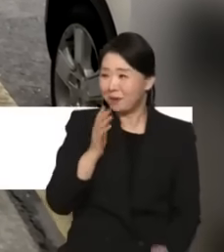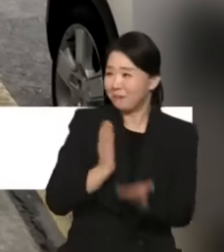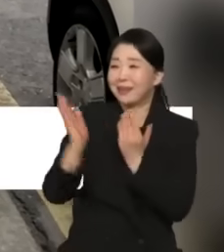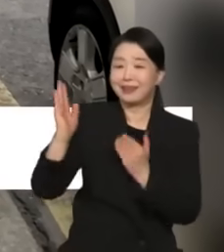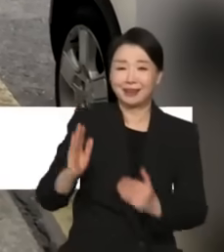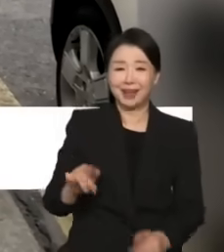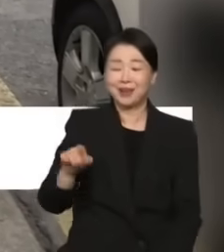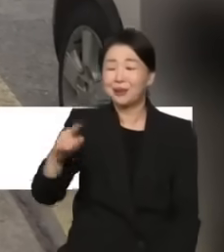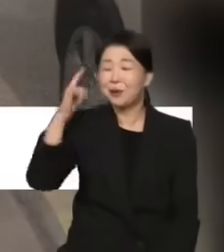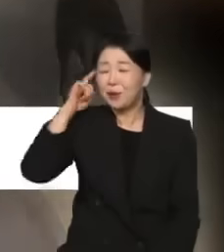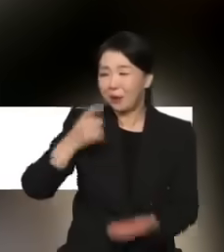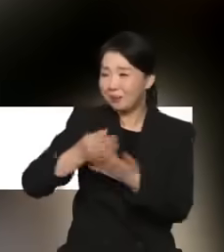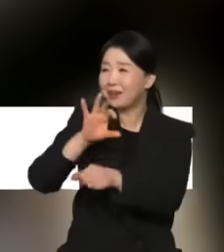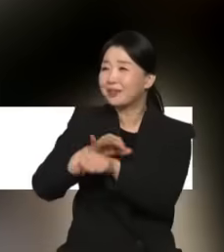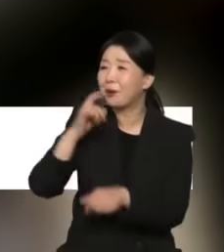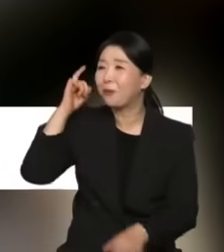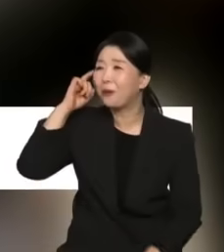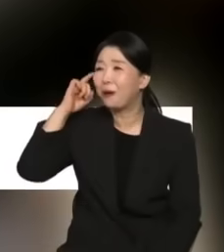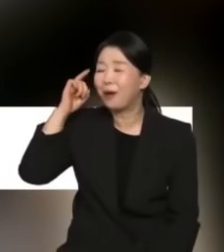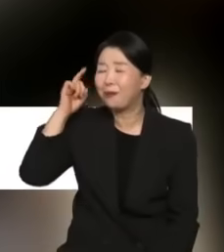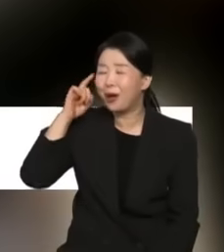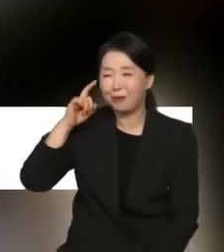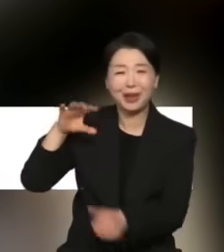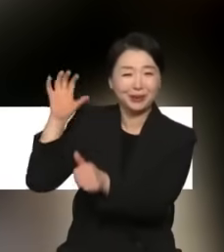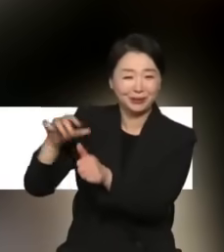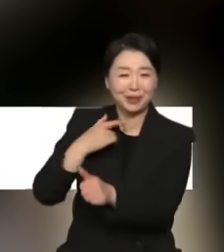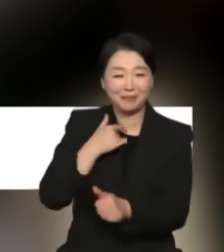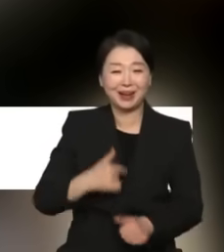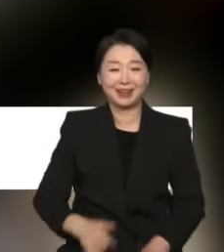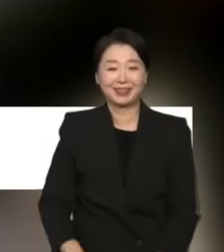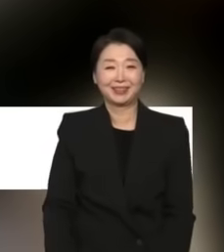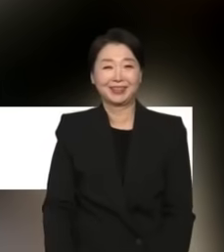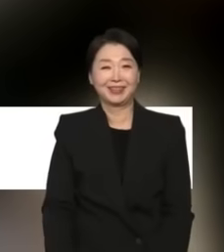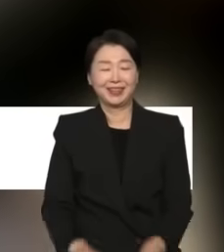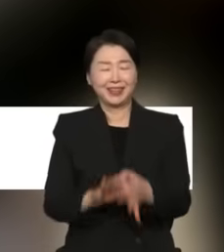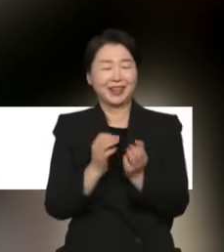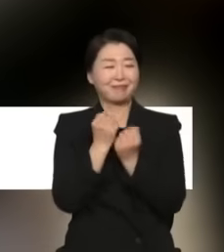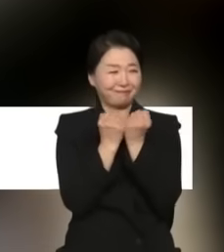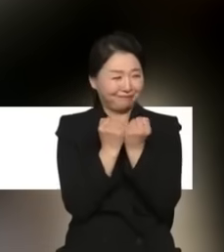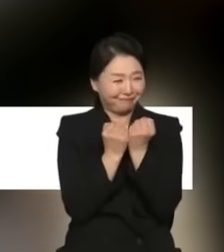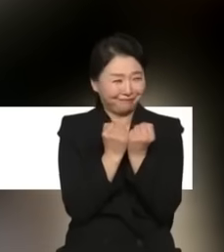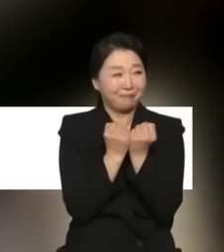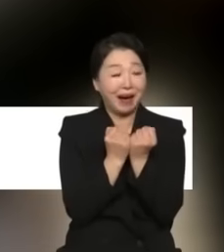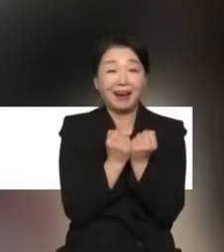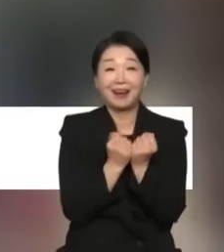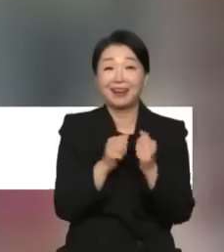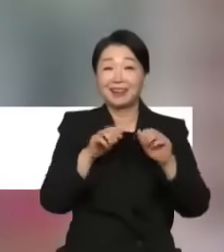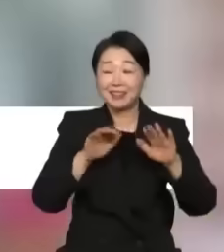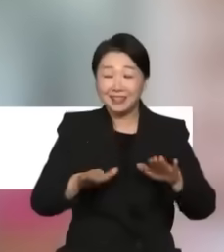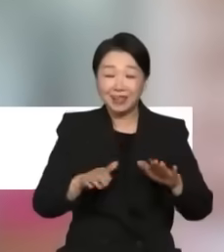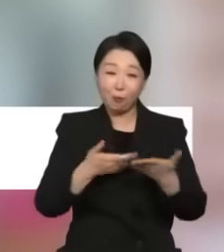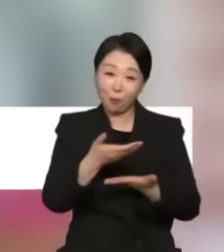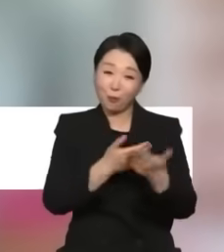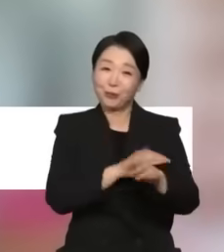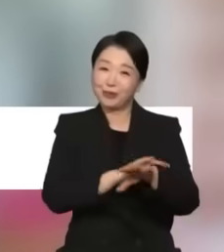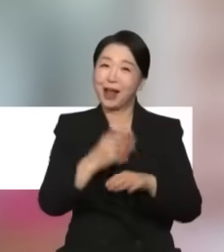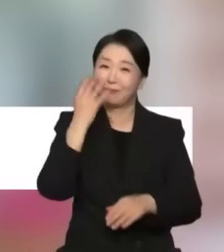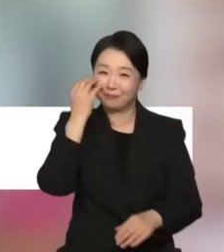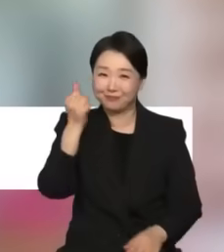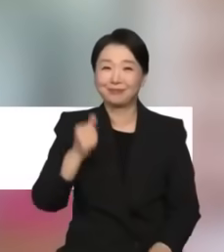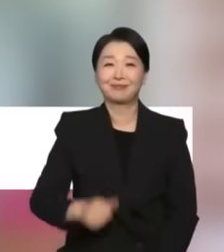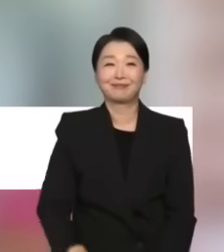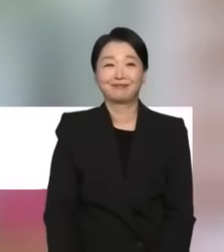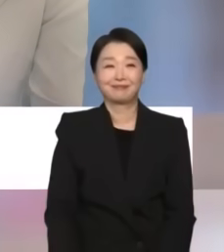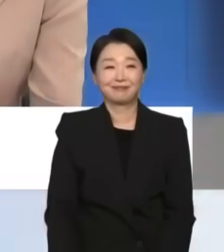아. 너네가 뭔데 이렇게 비싸게 사냐 이런 핀잔도 들은 적이 있는데 네. 저희 끊임없이 설득을 해서 이제는 이제 거래를 이제 잘 하고 있습니다.